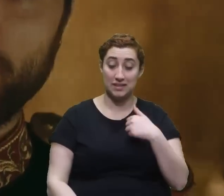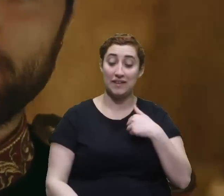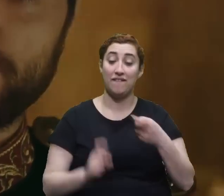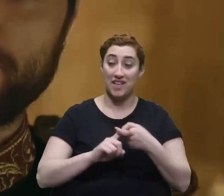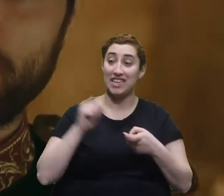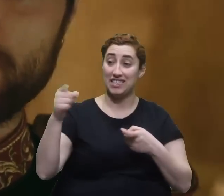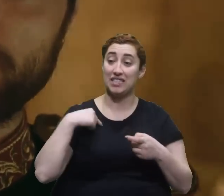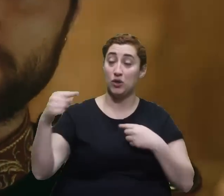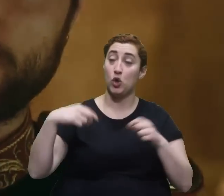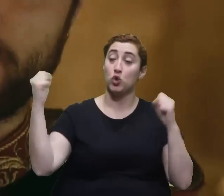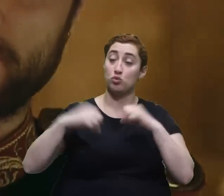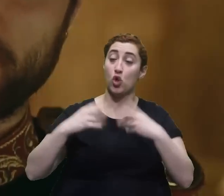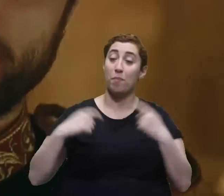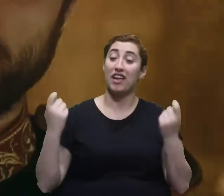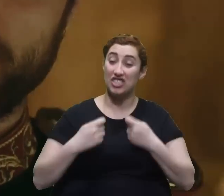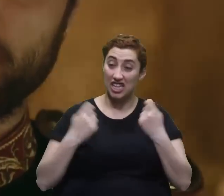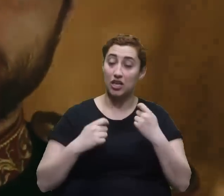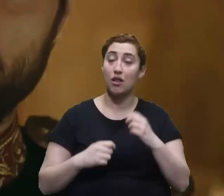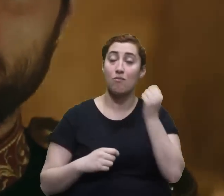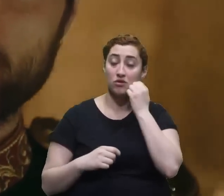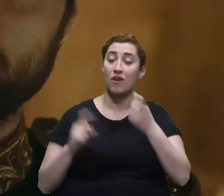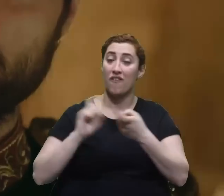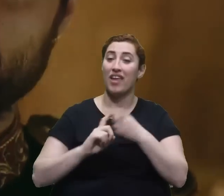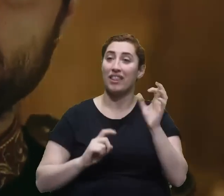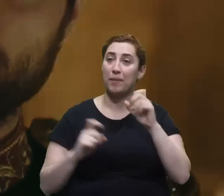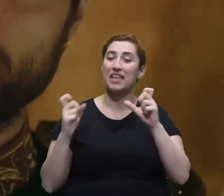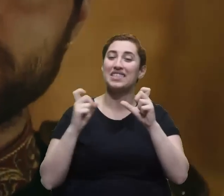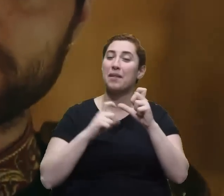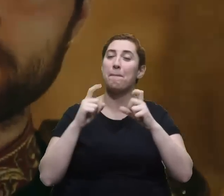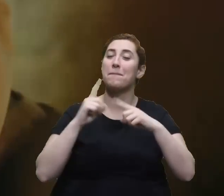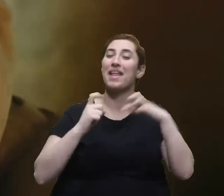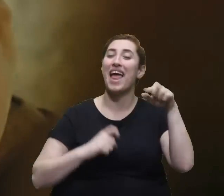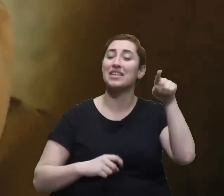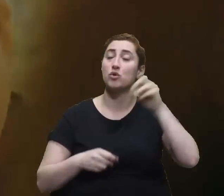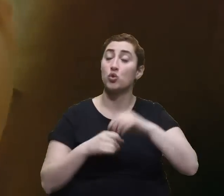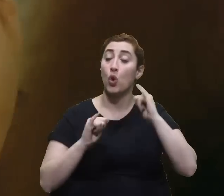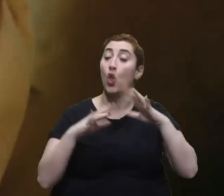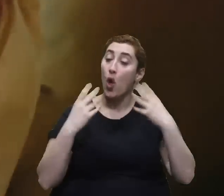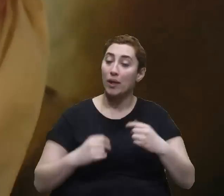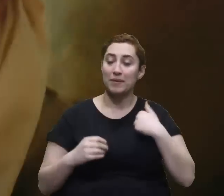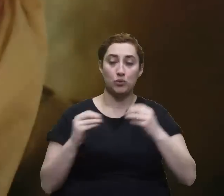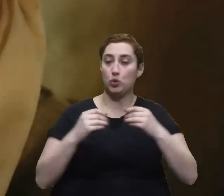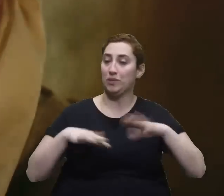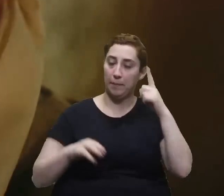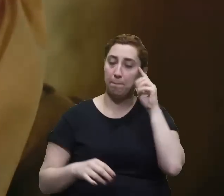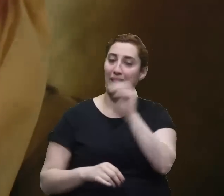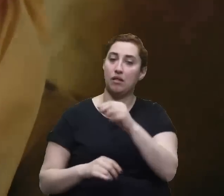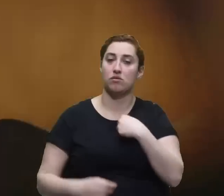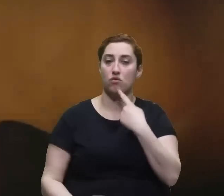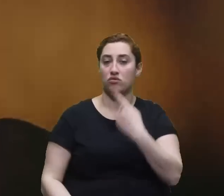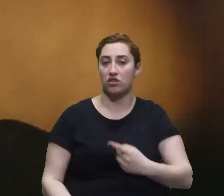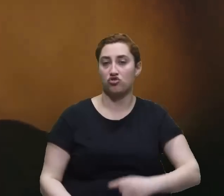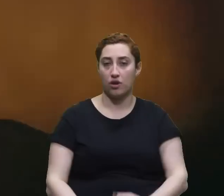sizi birbirimize düşürmek için Moskova ve dahi Petersburg'da kötü şeyler olabilir. Bizden bilmeyin diyeceğim.